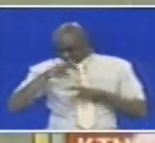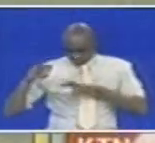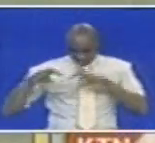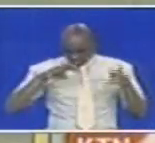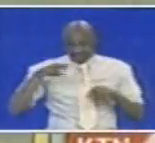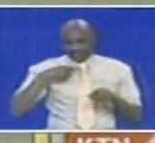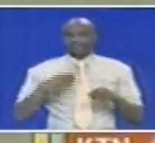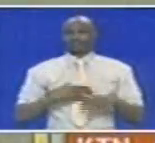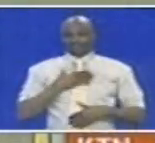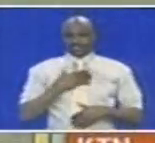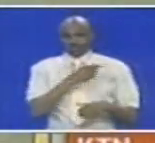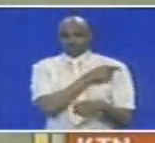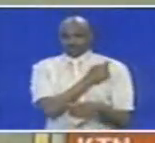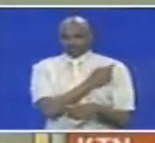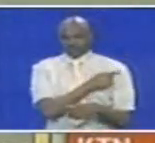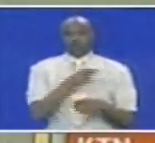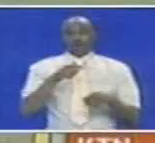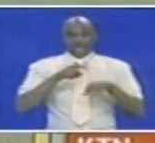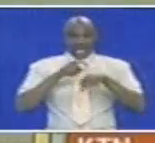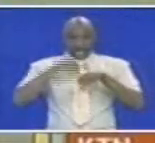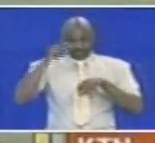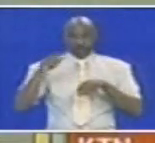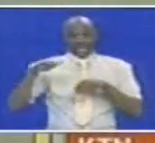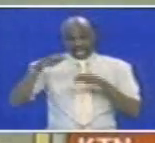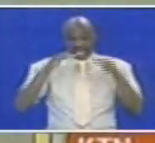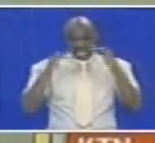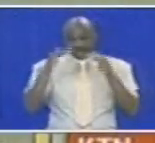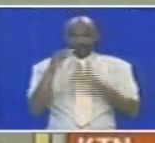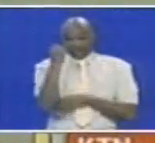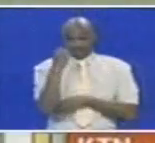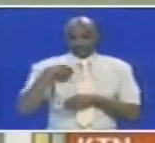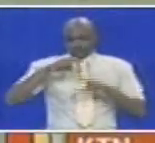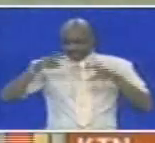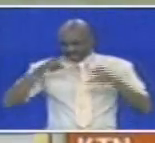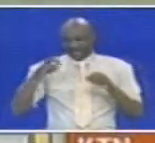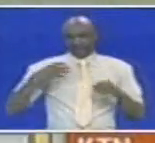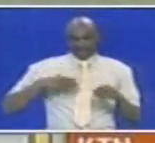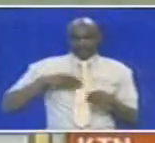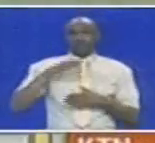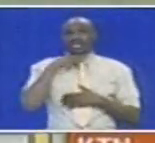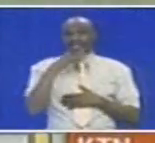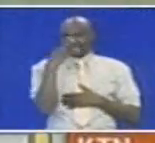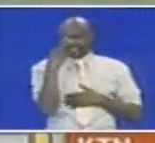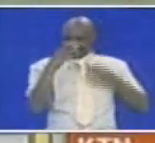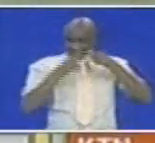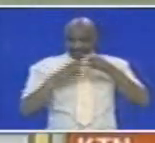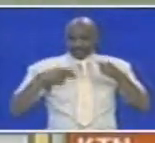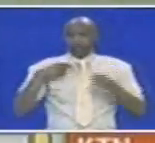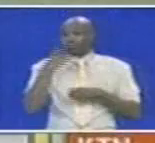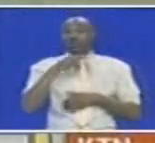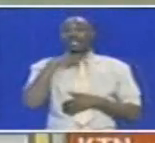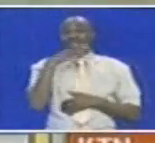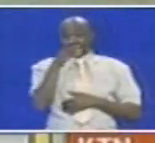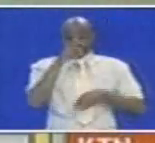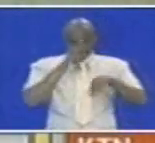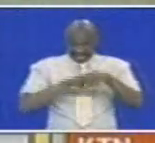amezuru hospitali ya Embu Level 5 kudadisi shughuli ya kuchunguza maiti za watu 37 waliofariki baada